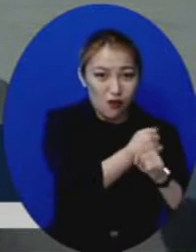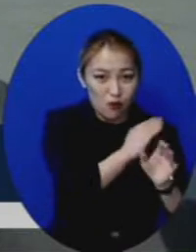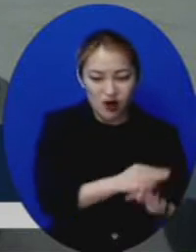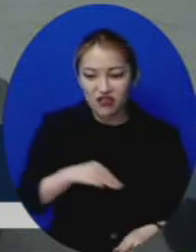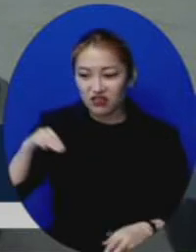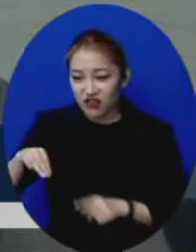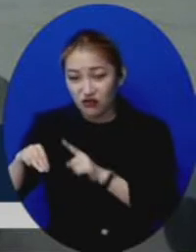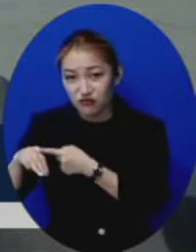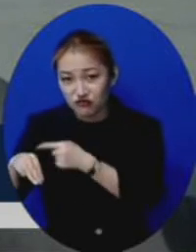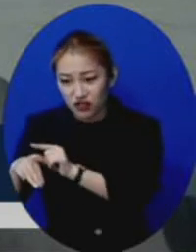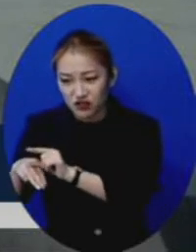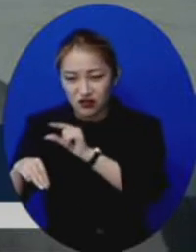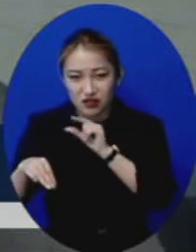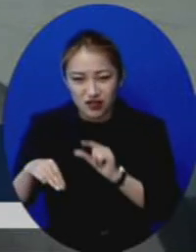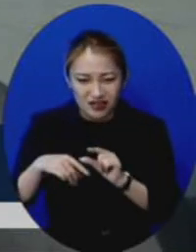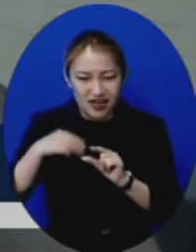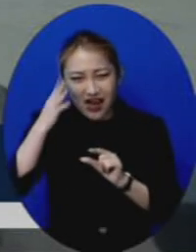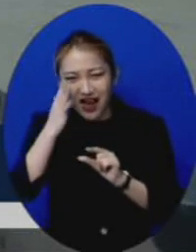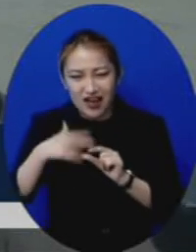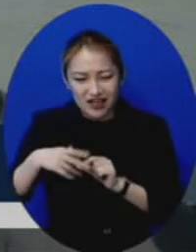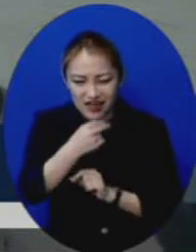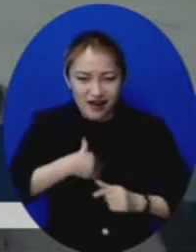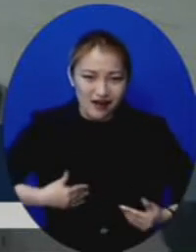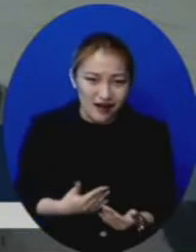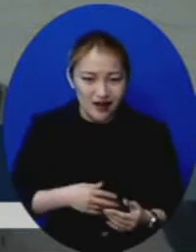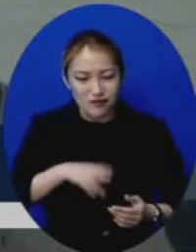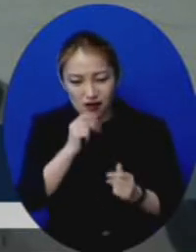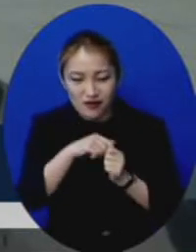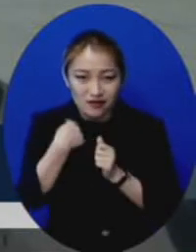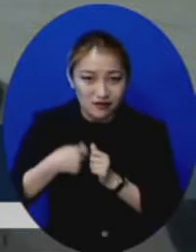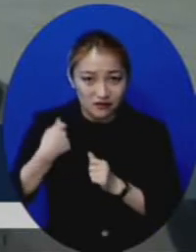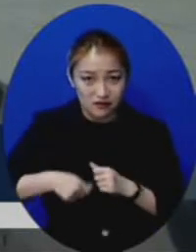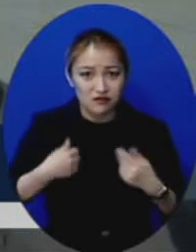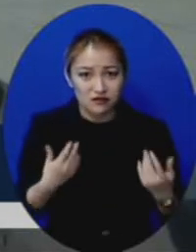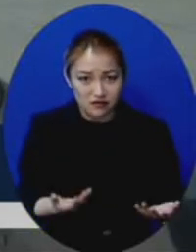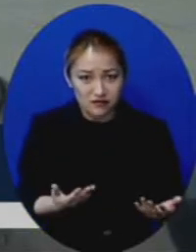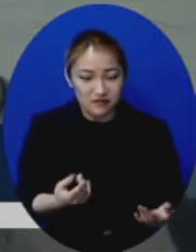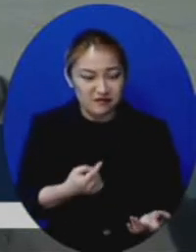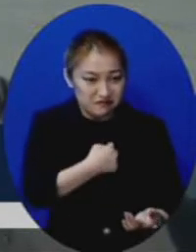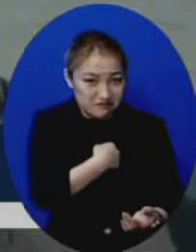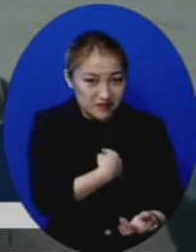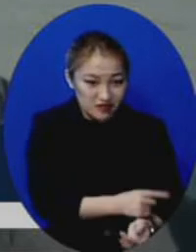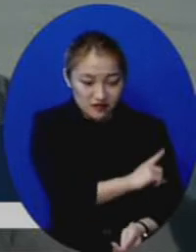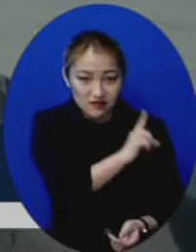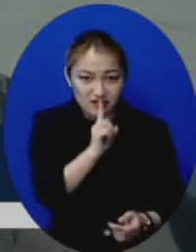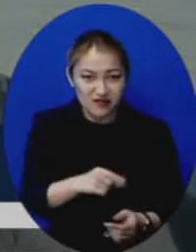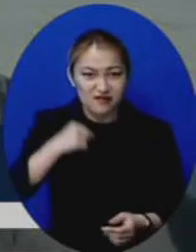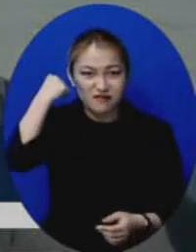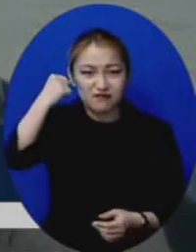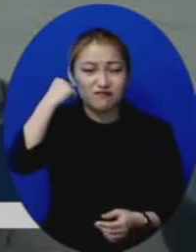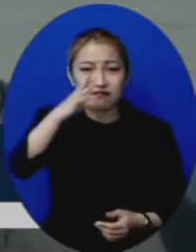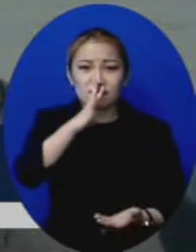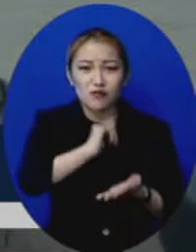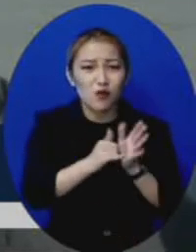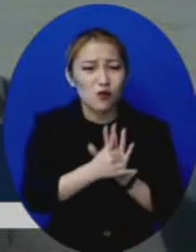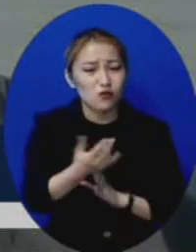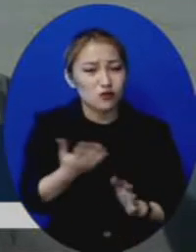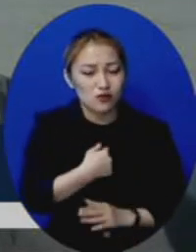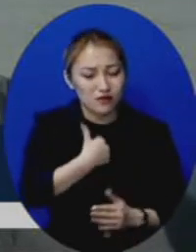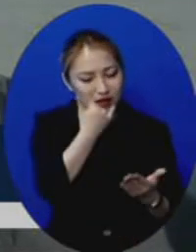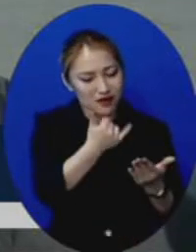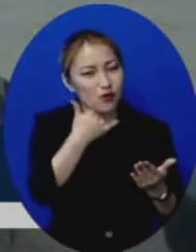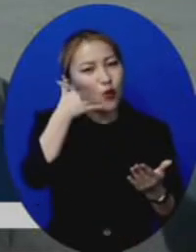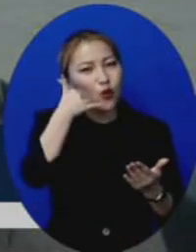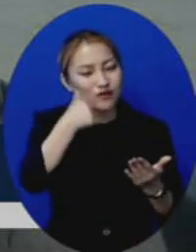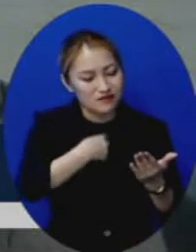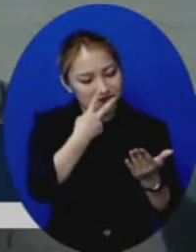хүргээд өөрийнхөө тэтгэврийг 100% авал өгсөн. Тэгээ би энэ цуглаанд юун дээрээс харсан, утсан дээрээс хараад